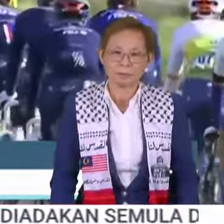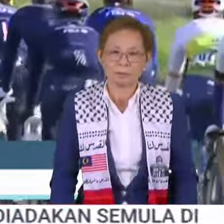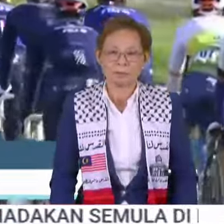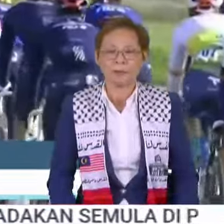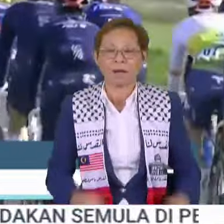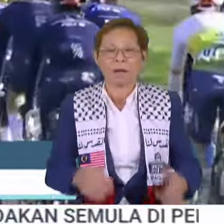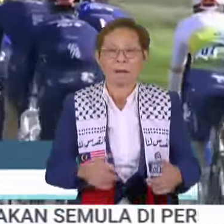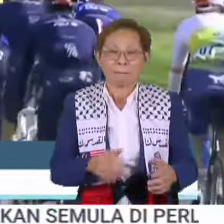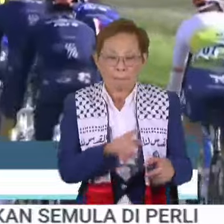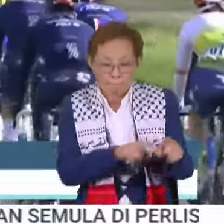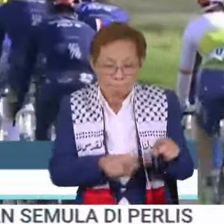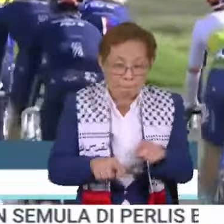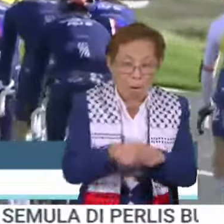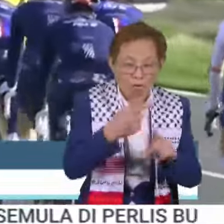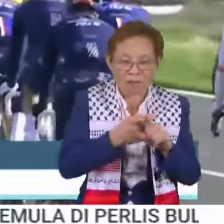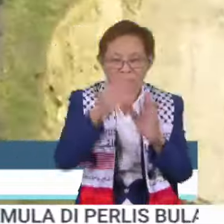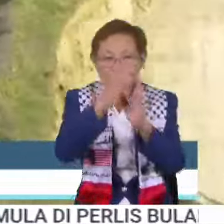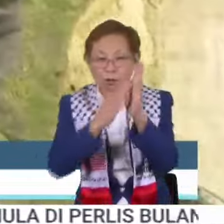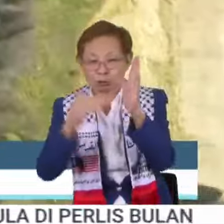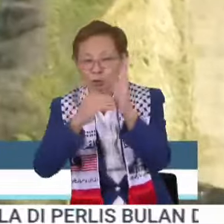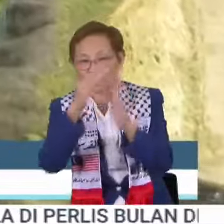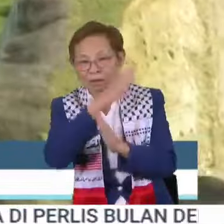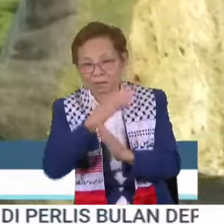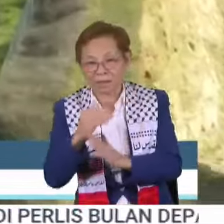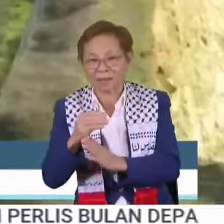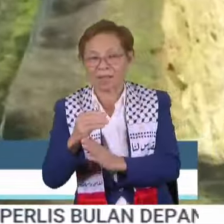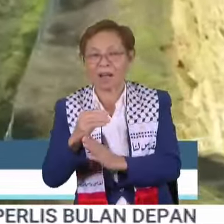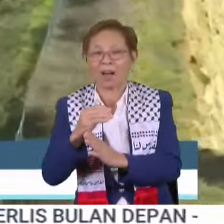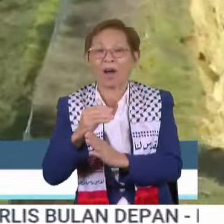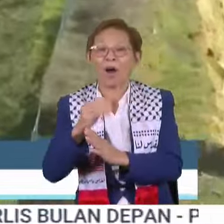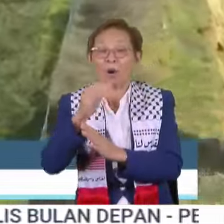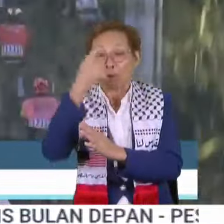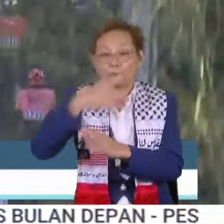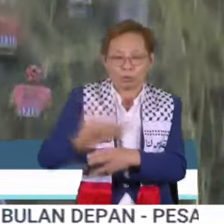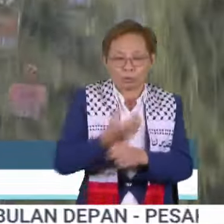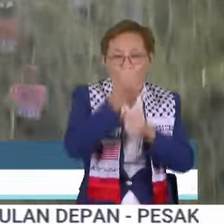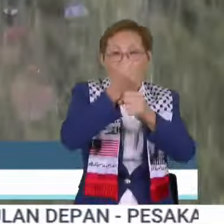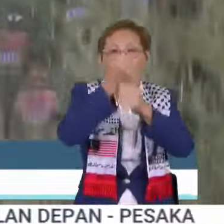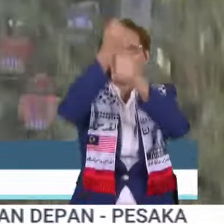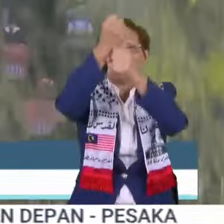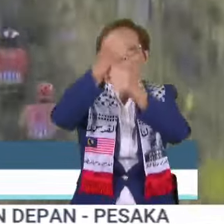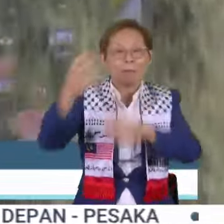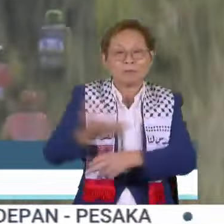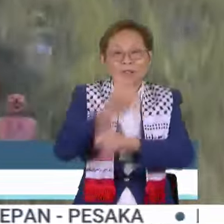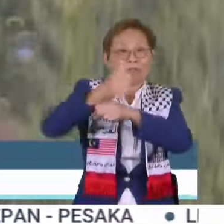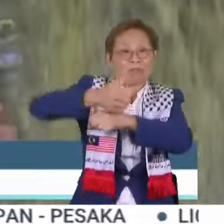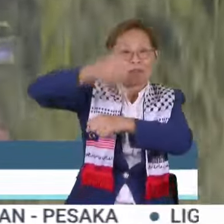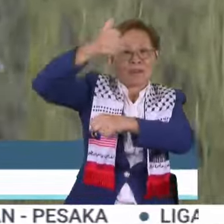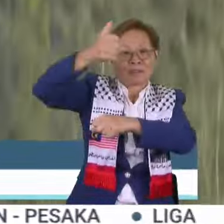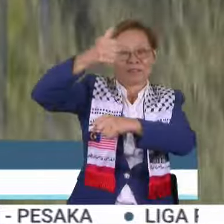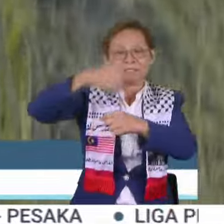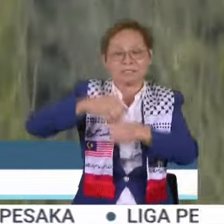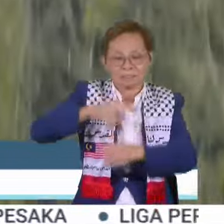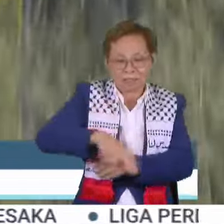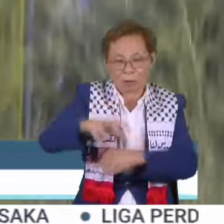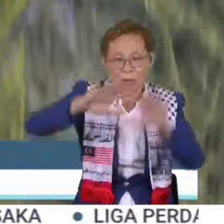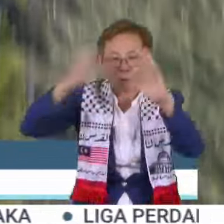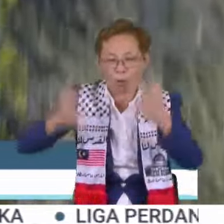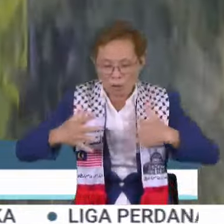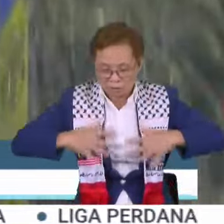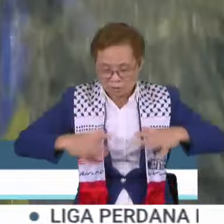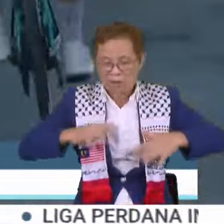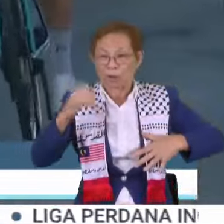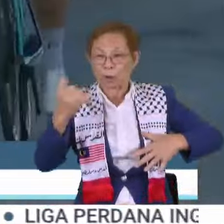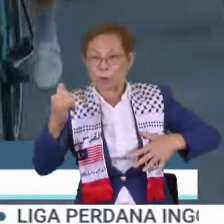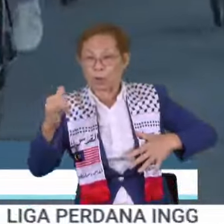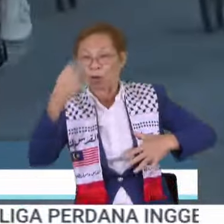Klein berjaya mengatasi Lawrence Petri dari New Zealand dan Dylan Groenewegen untuk merangkul kejuaraan pertama jelajah dunianya. Namun, jersey kuning